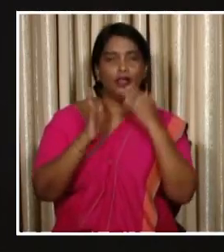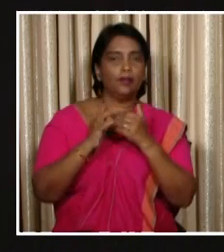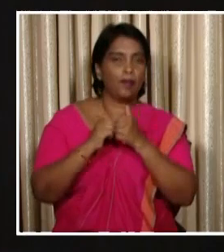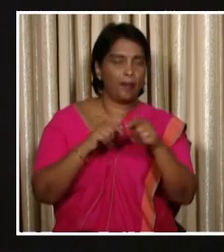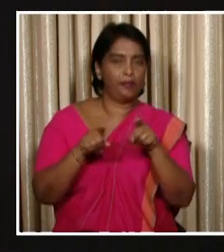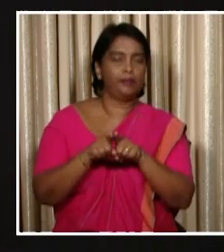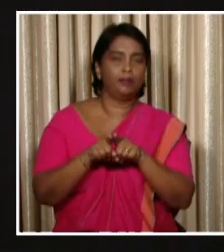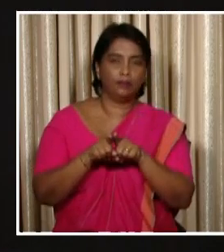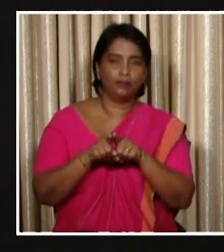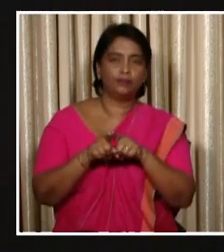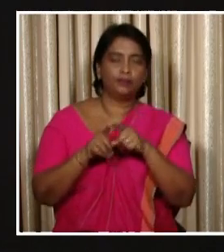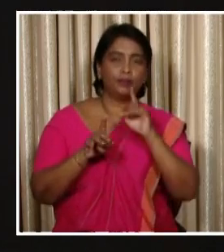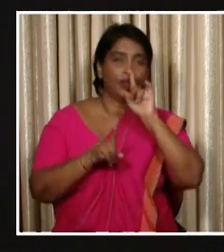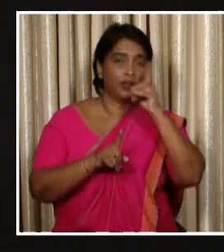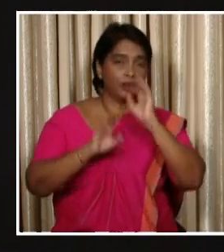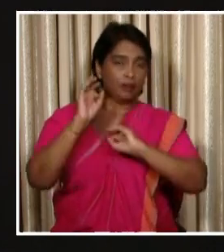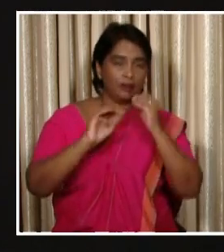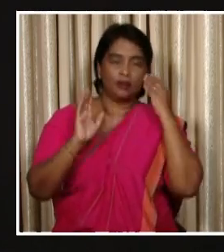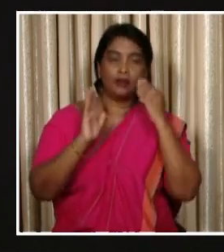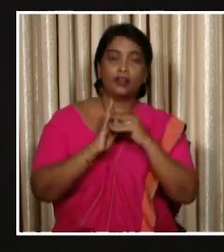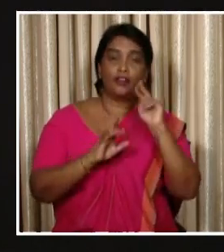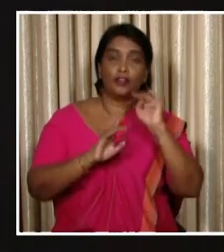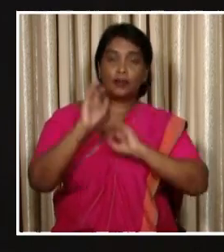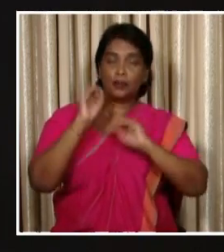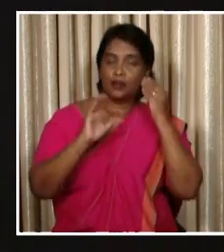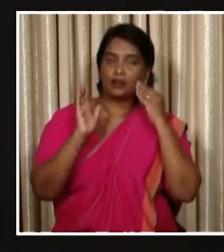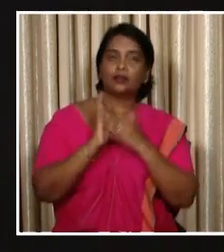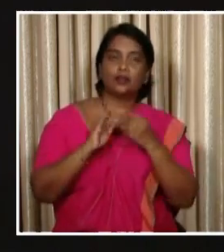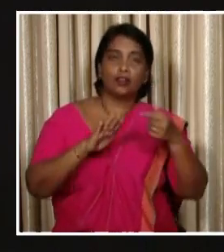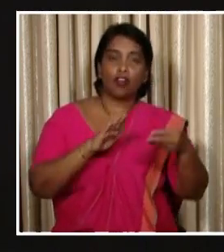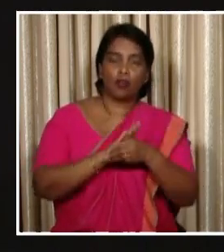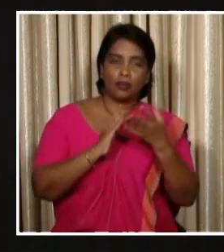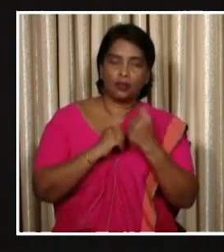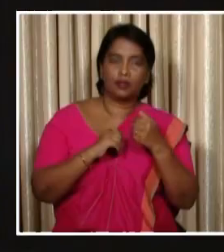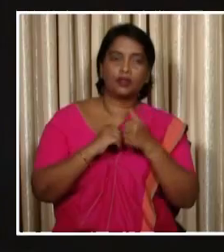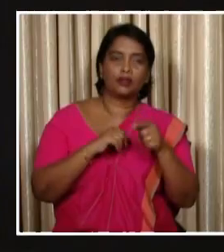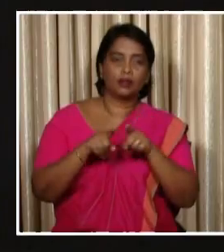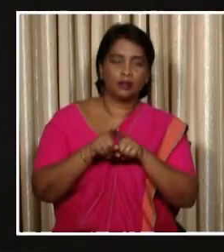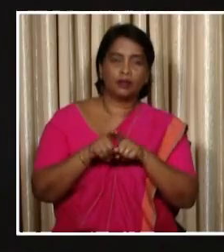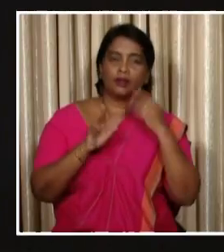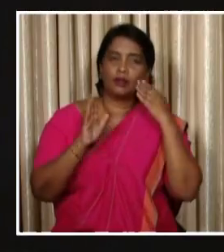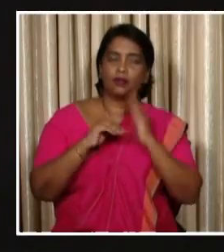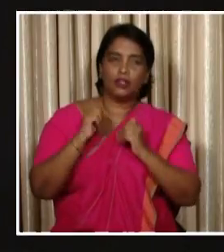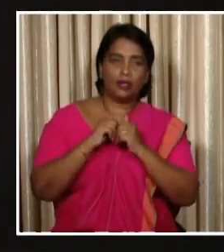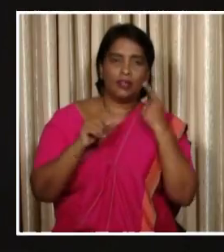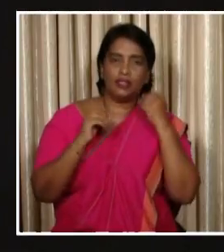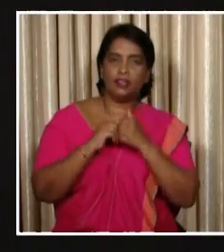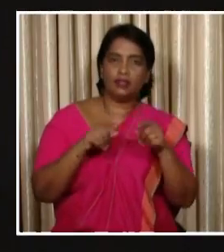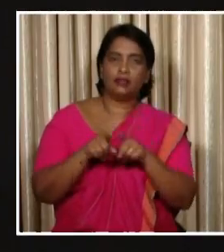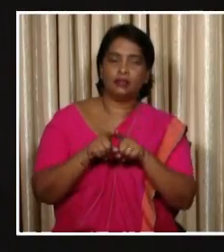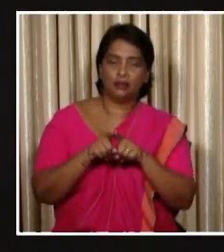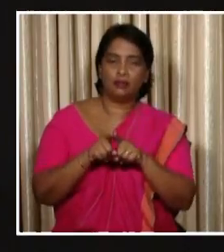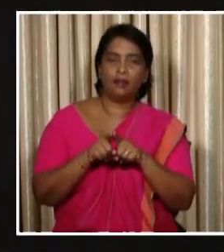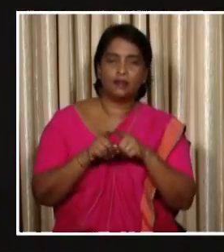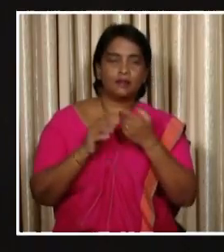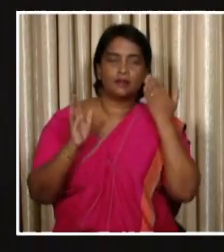තියෙනවා මිස්ටර් 10% ලා මිස්ටර් 20% ලා කමිෂන් අරගෙන ව්‍යාපෘති පිළිබඳව එලිපිට